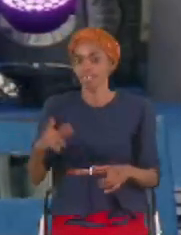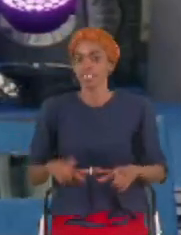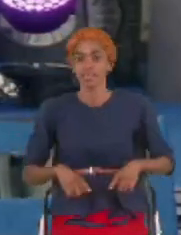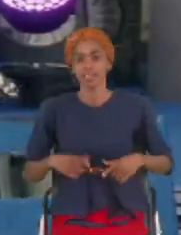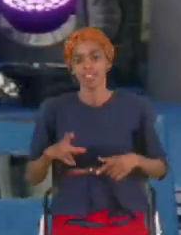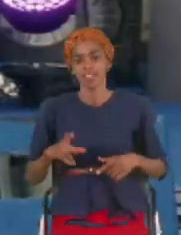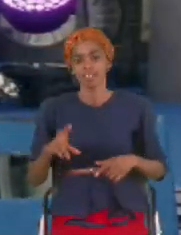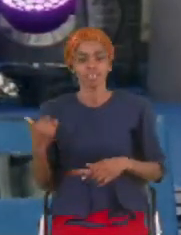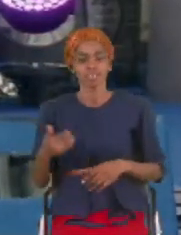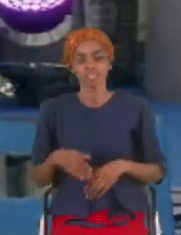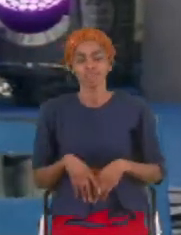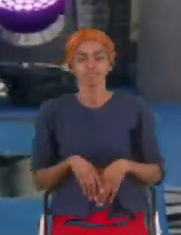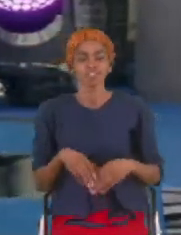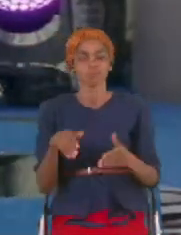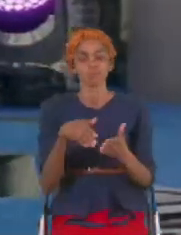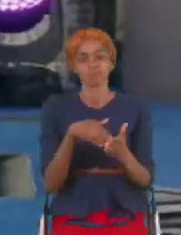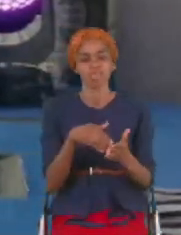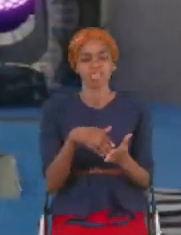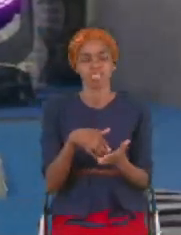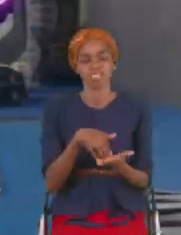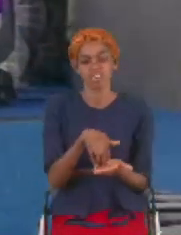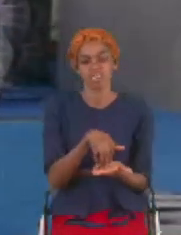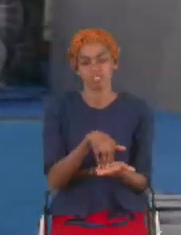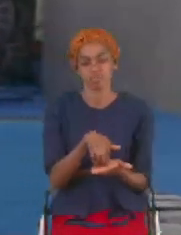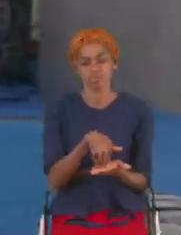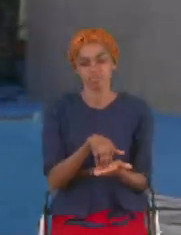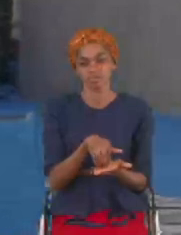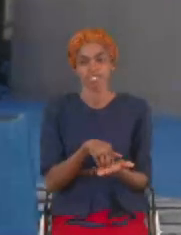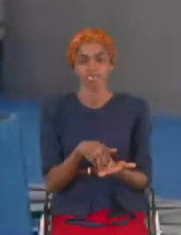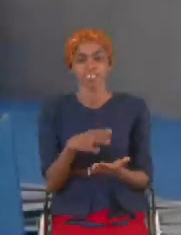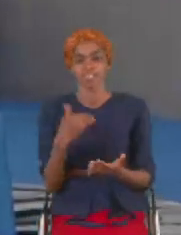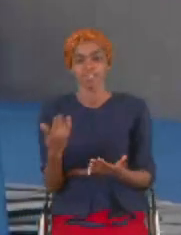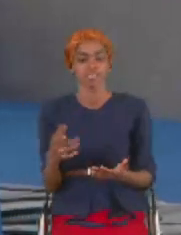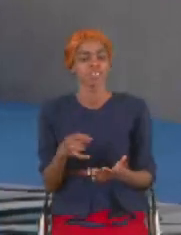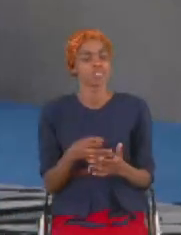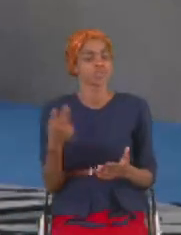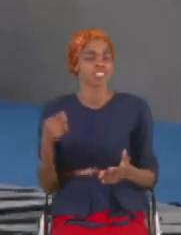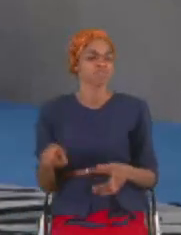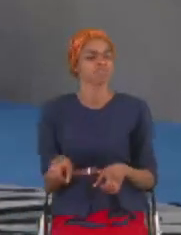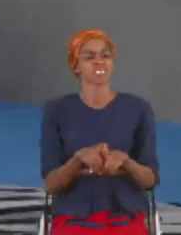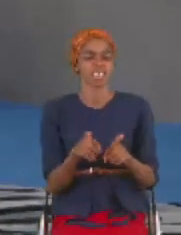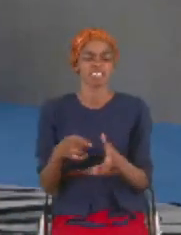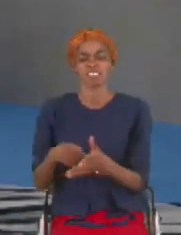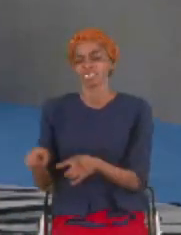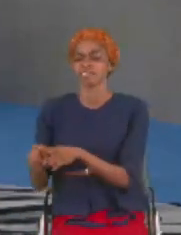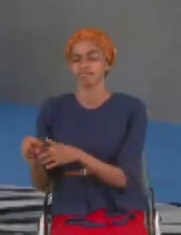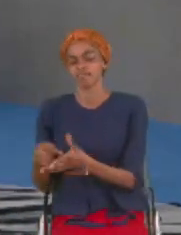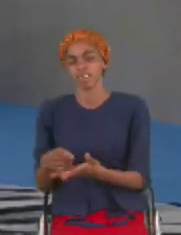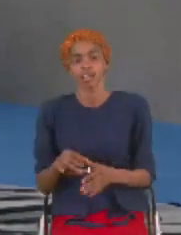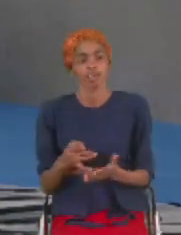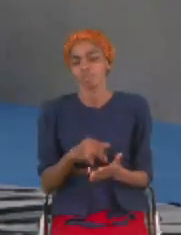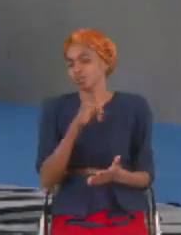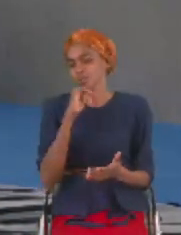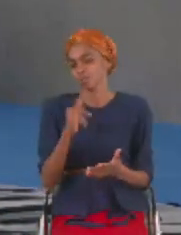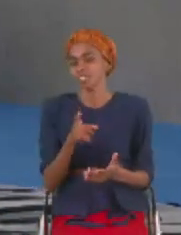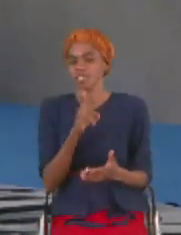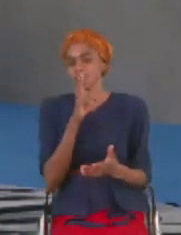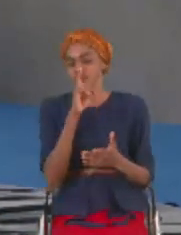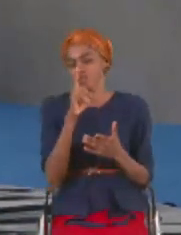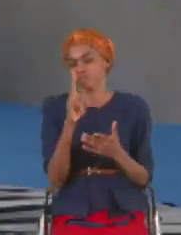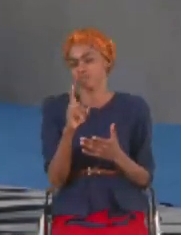était vraiment moche à faible c'était couci couça s'était pas